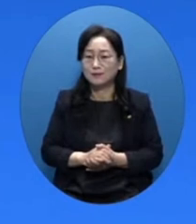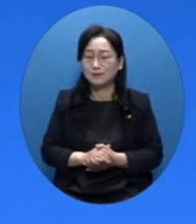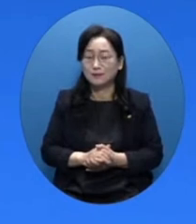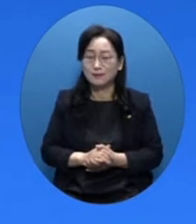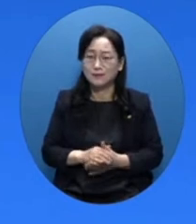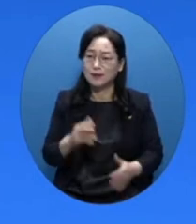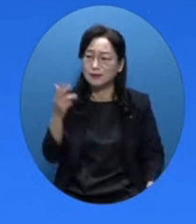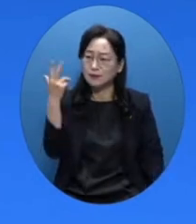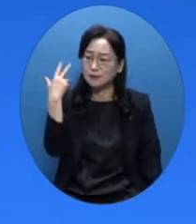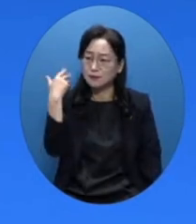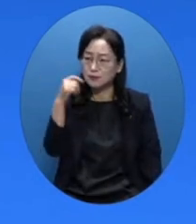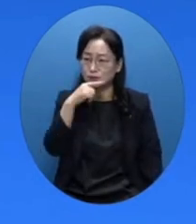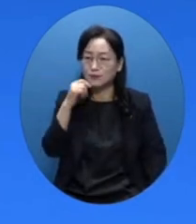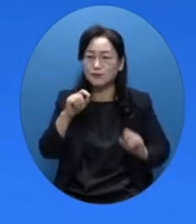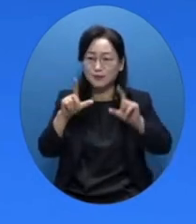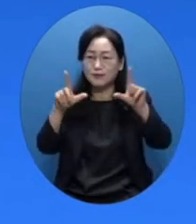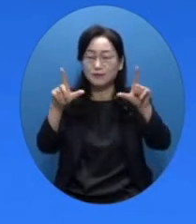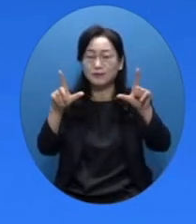난주 1